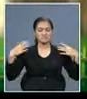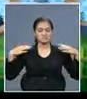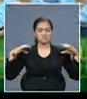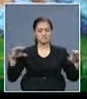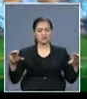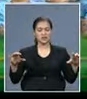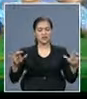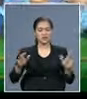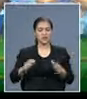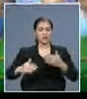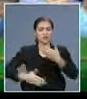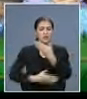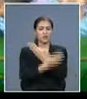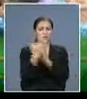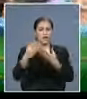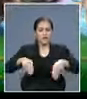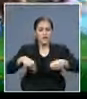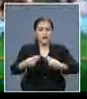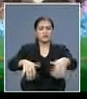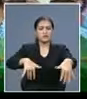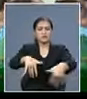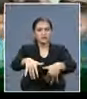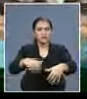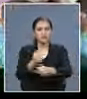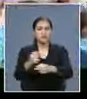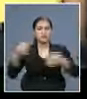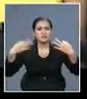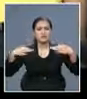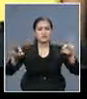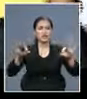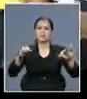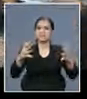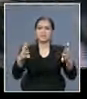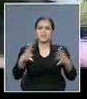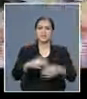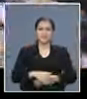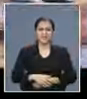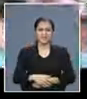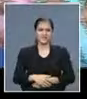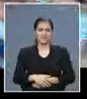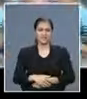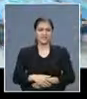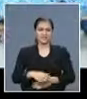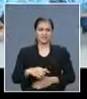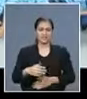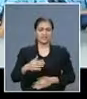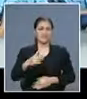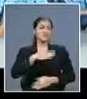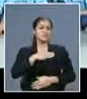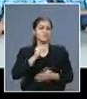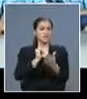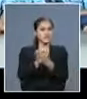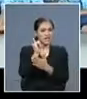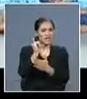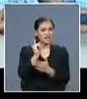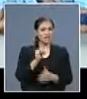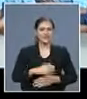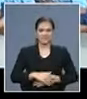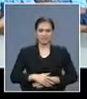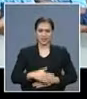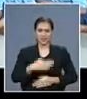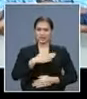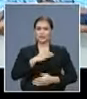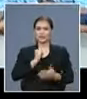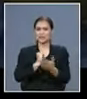ให้ให้ชุมชนกันน้ำมันได้อย่างอิสระโป๊ะแชโดนใจโป๊ะแชโป๊ะแชโดนใจ